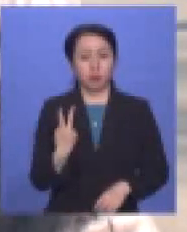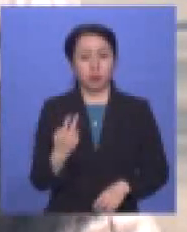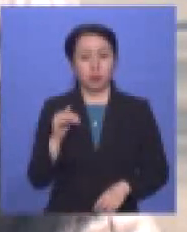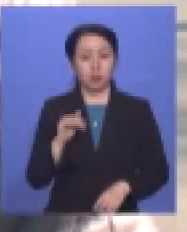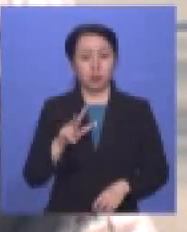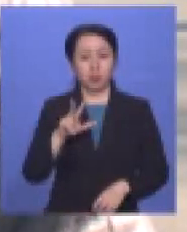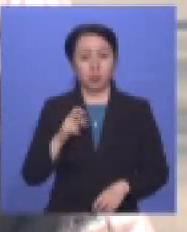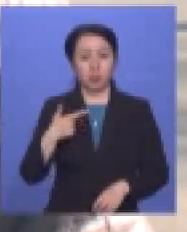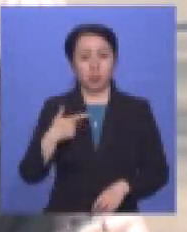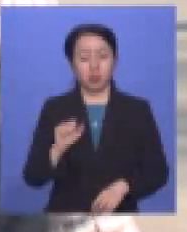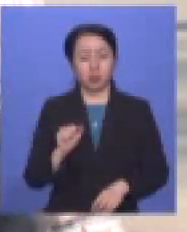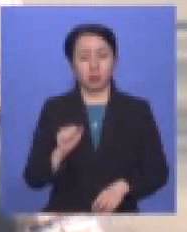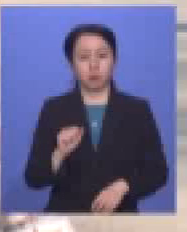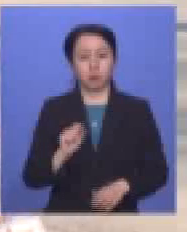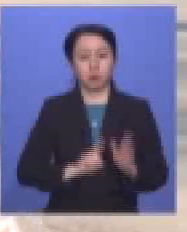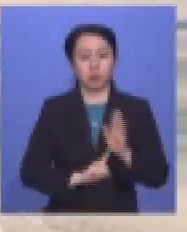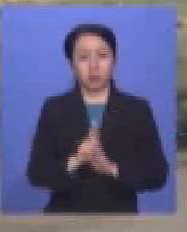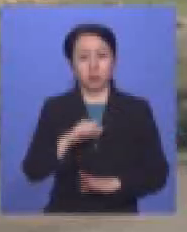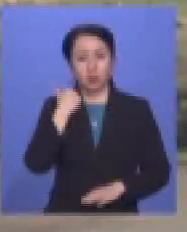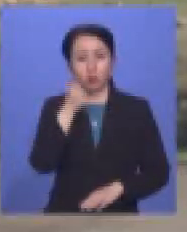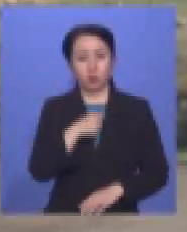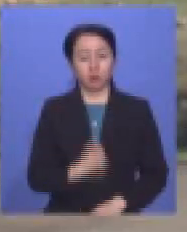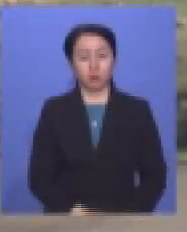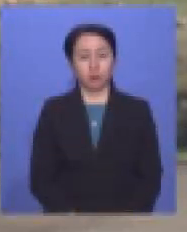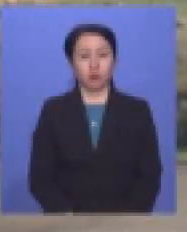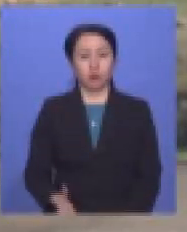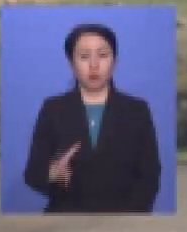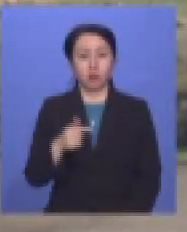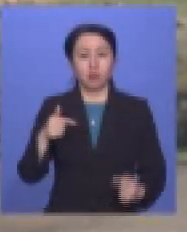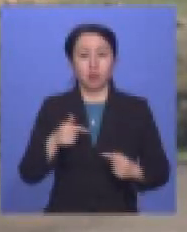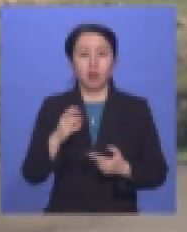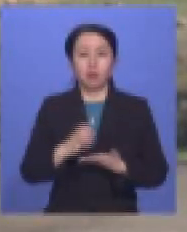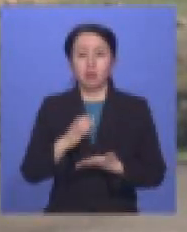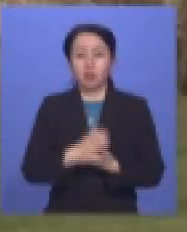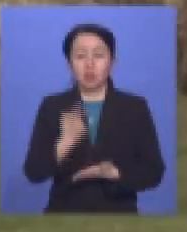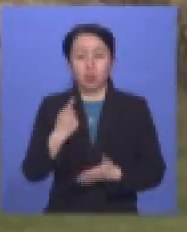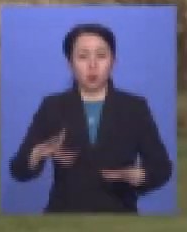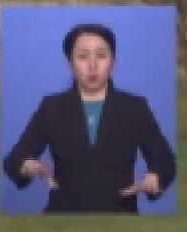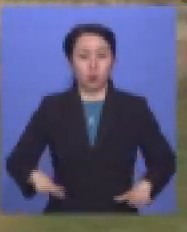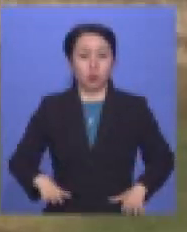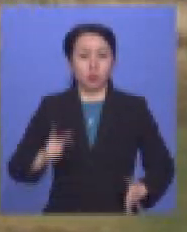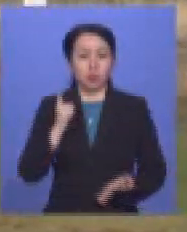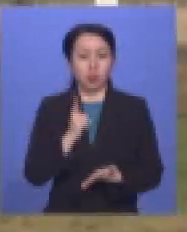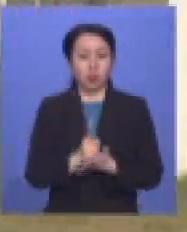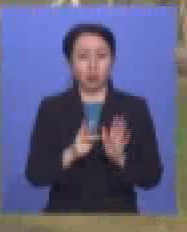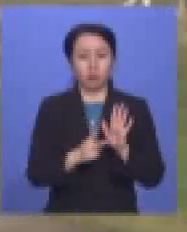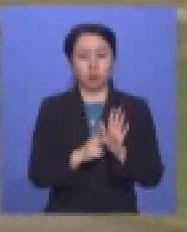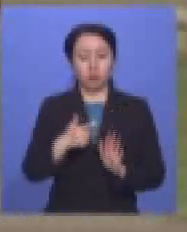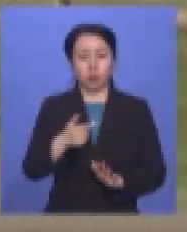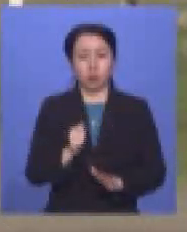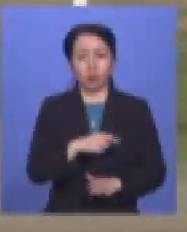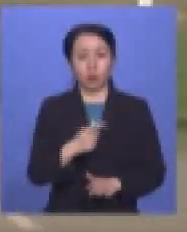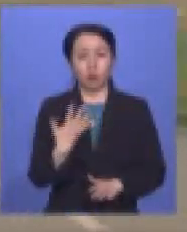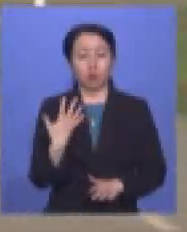гектаров пастбищных угодий. Это с начала года. В целом, согласно стандартам, на одну лошадь требуется 8 гектаров, на одну корову